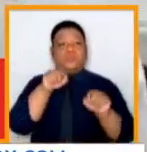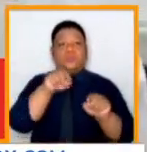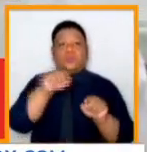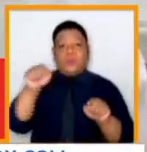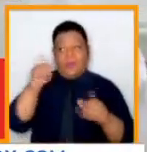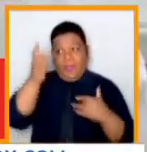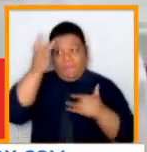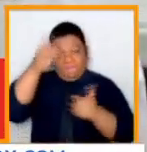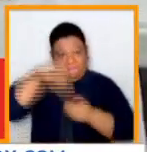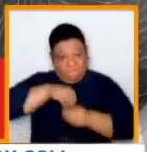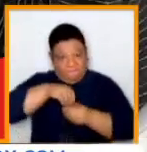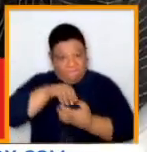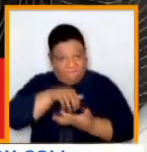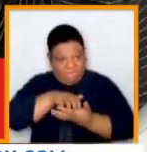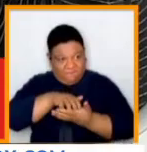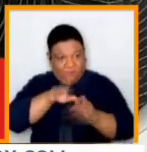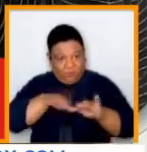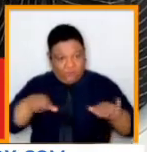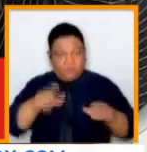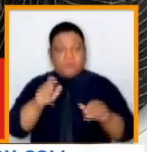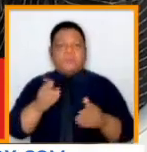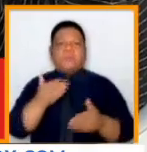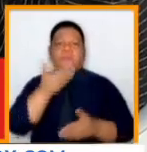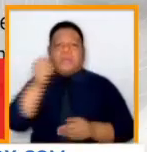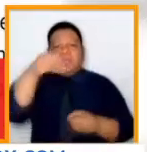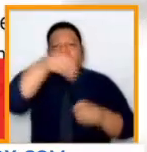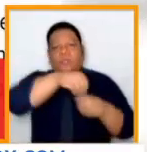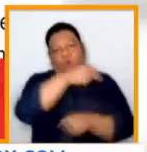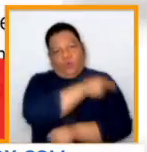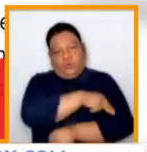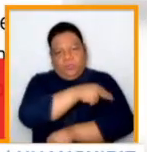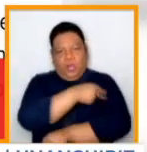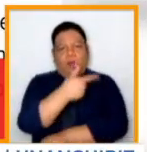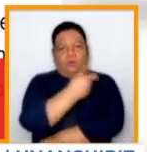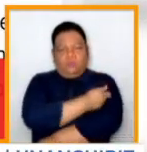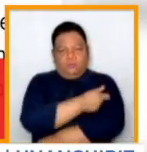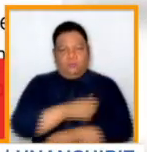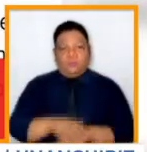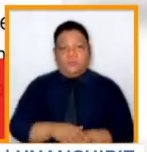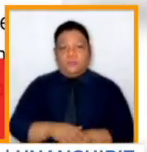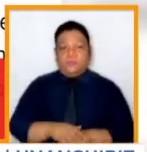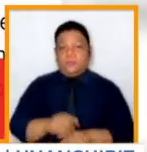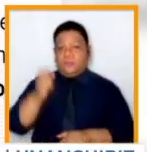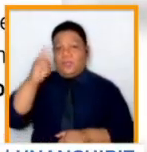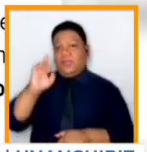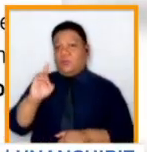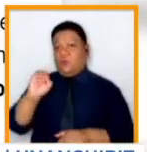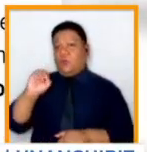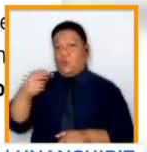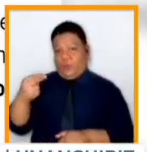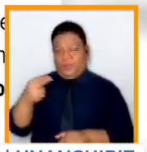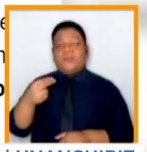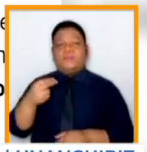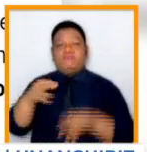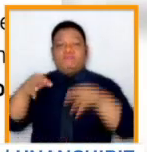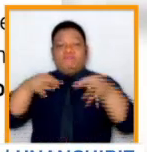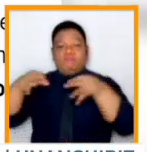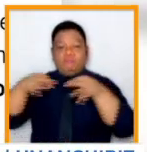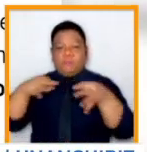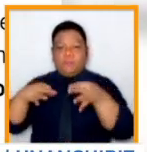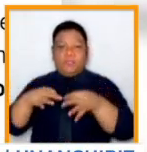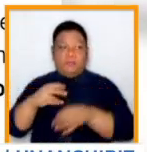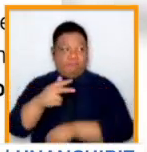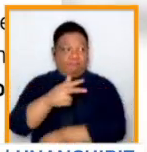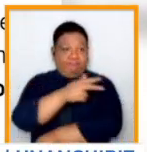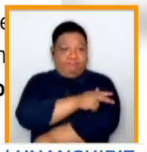sakit. Nilinaw naman ang DOH na pinaplano pa lamang ang pagbibigay ng karagdagang dose o boosters sa mga immunocompromised,